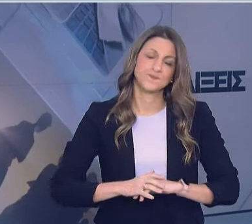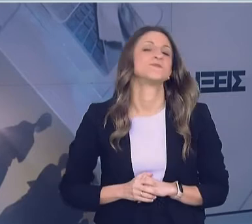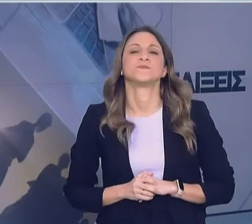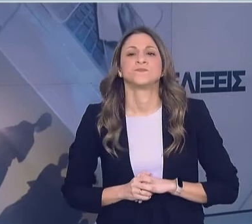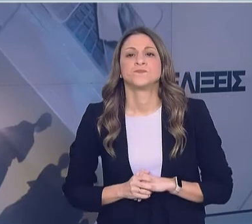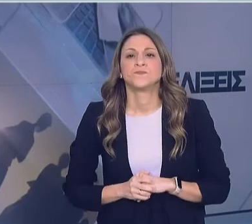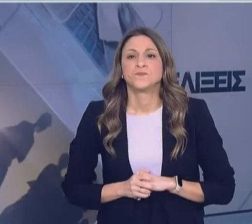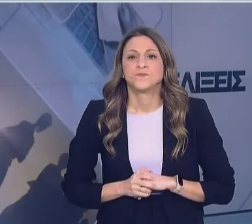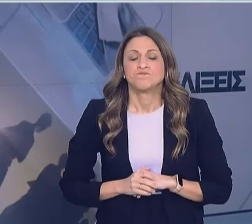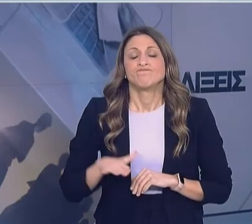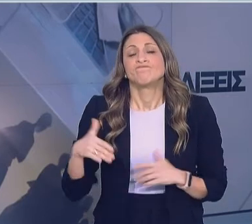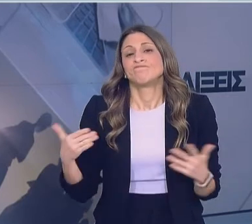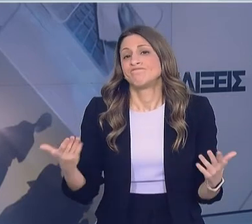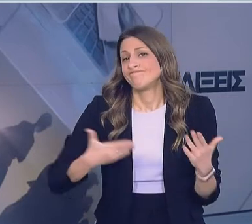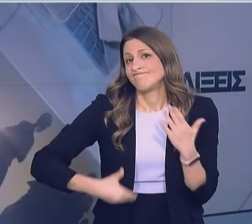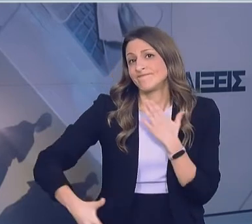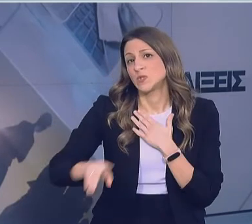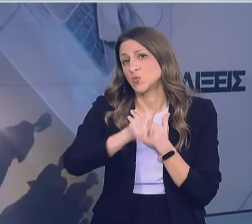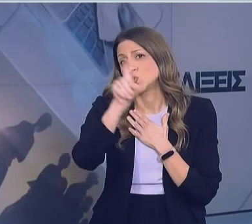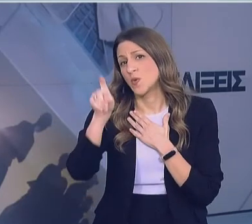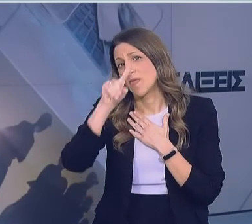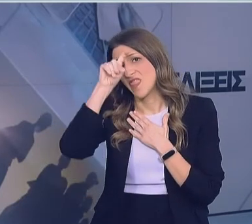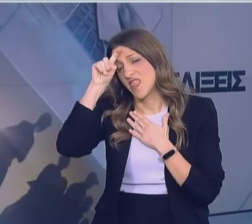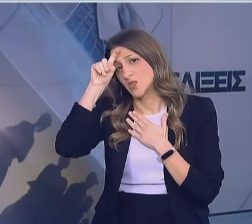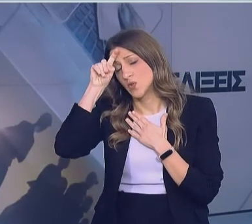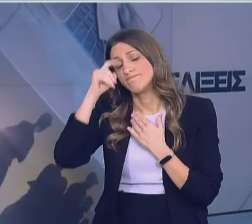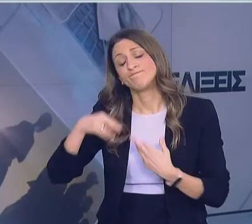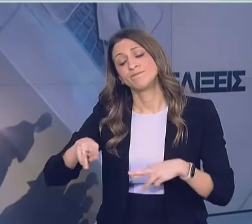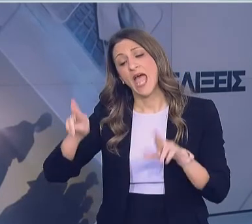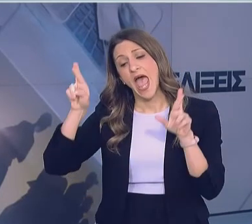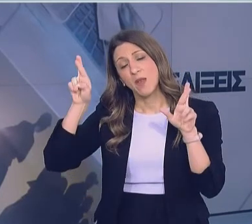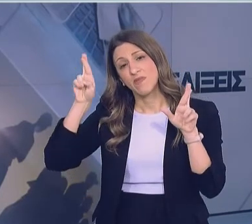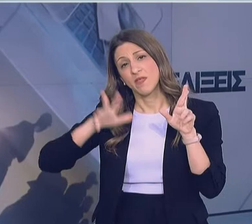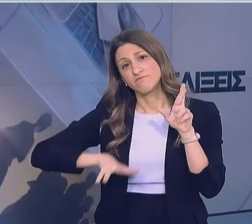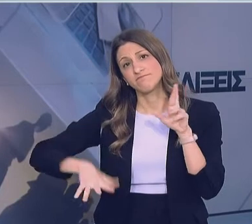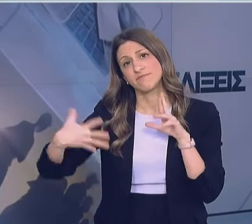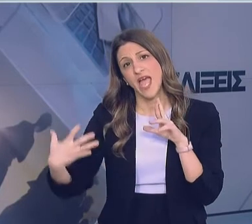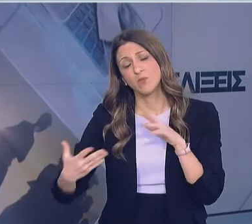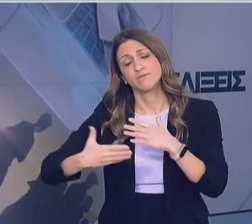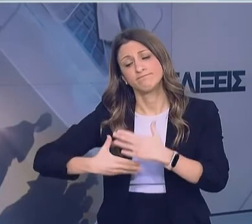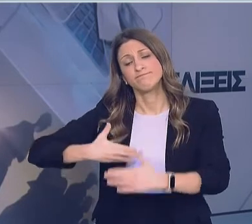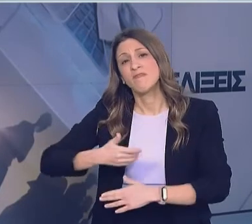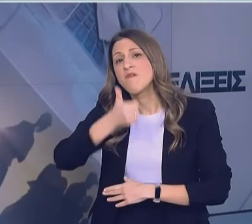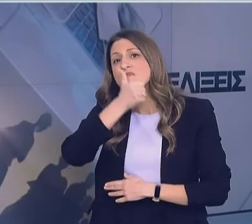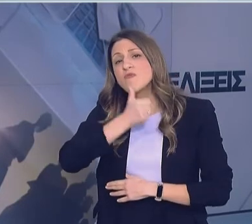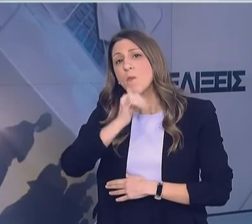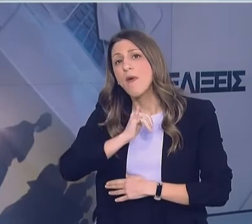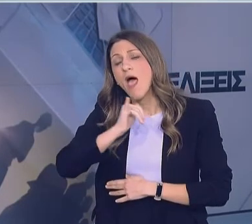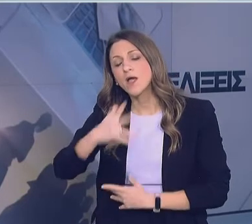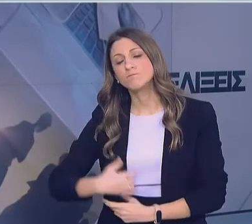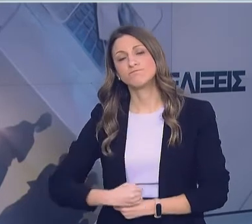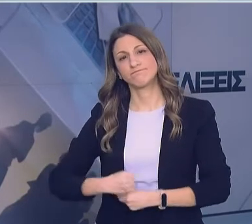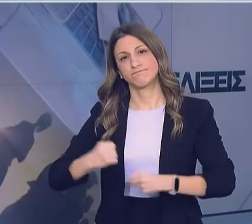Ρινασερό, ρινασεράι, Ιταλία. Θα ξαναγεννηθούμε όλοι μαζί μέσα από αυτήν την επώδυνη εμπειρία.